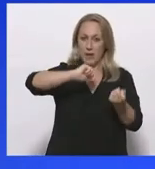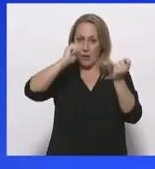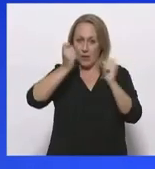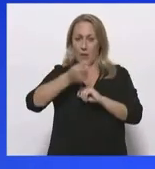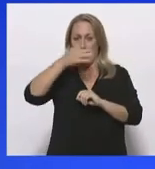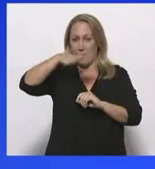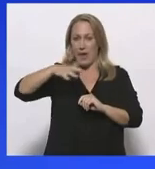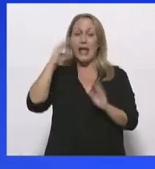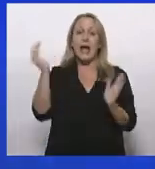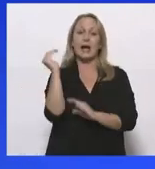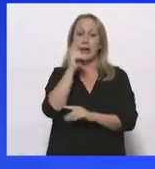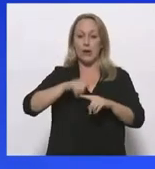διανύσκω τόσο καλύτερα θα είναι για τη χώρα.